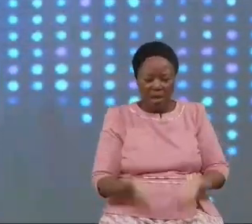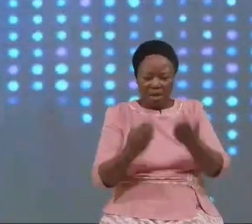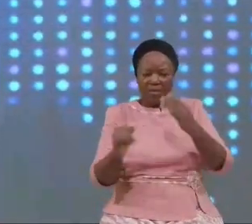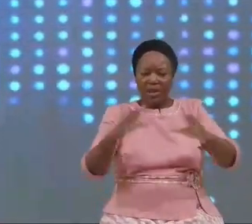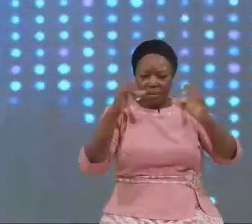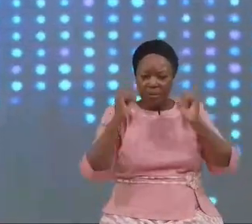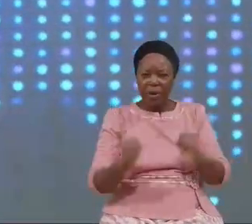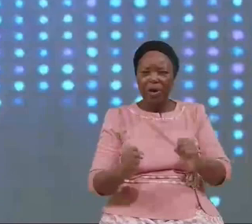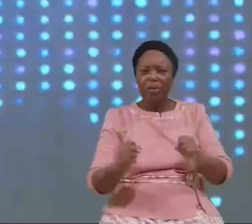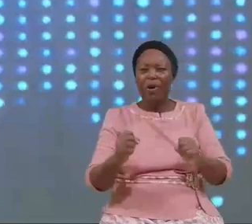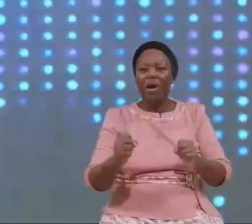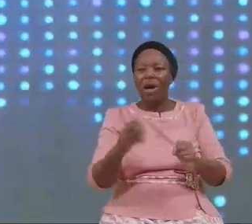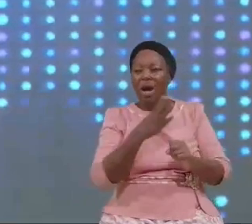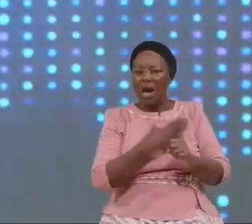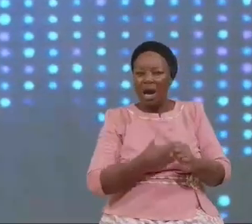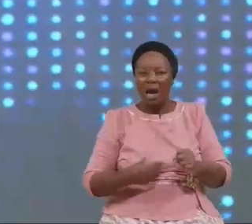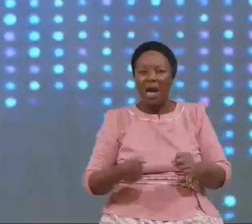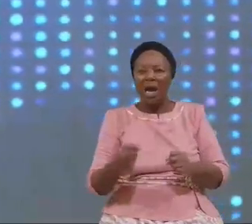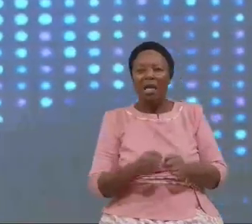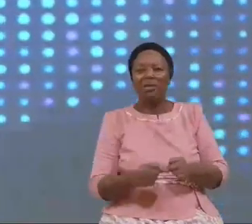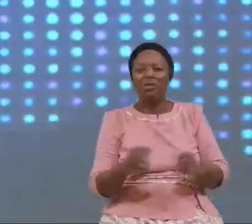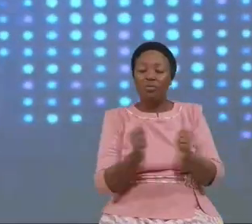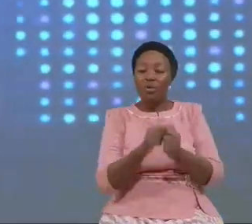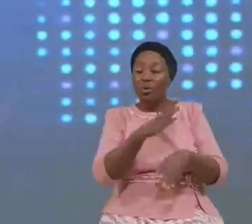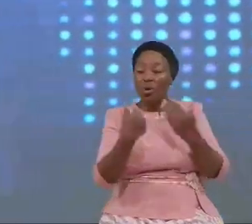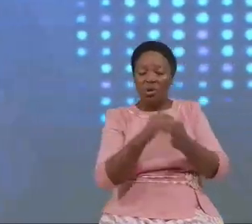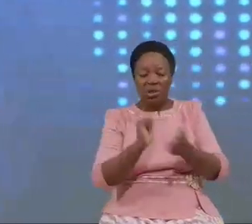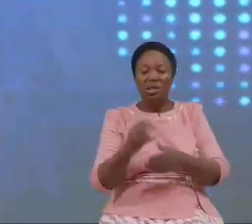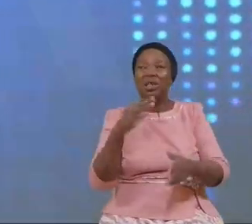d'élévation du ciel